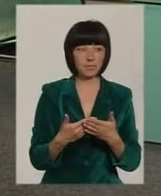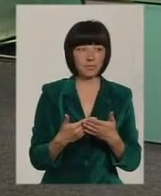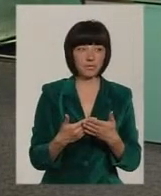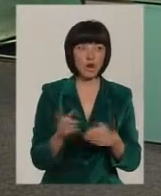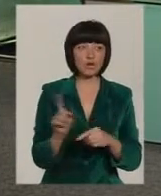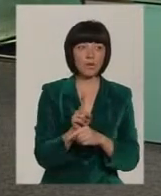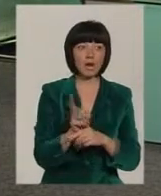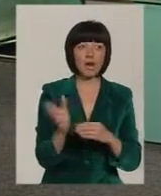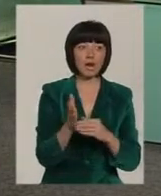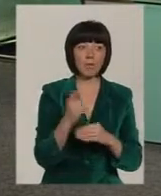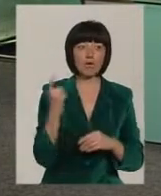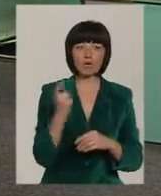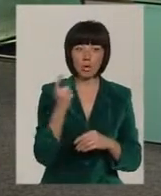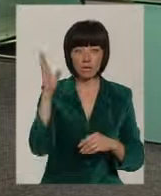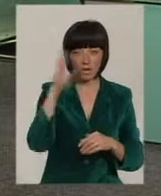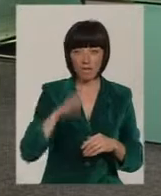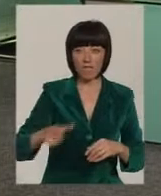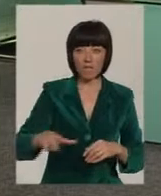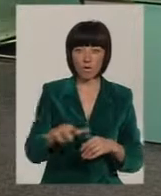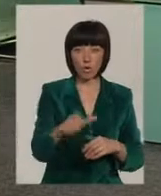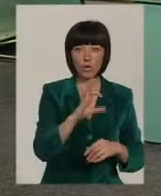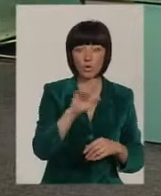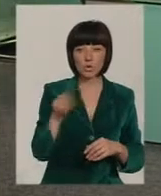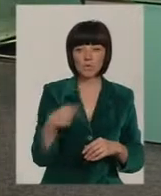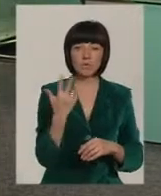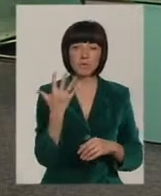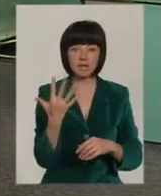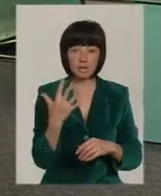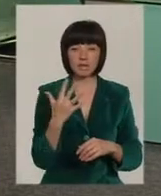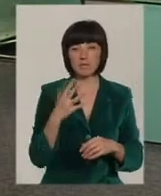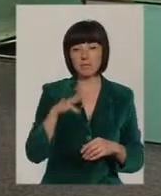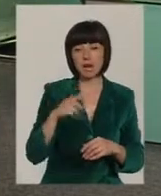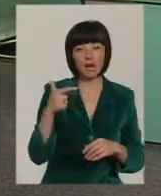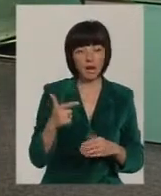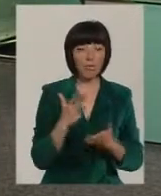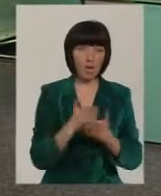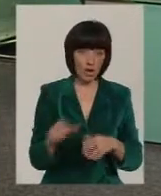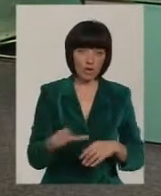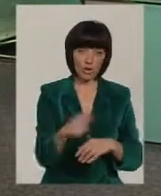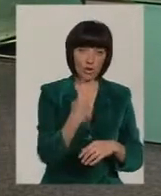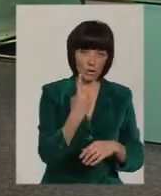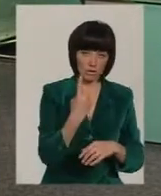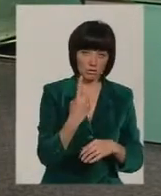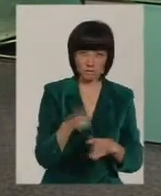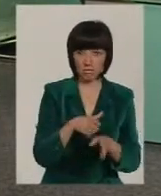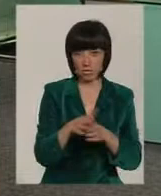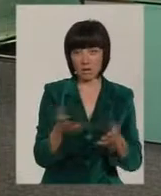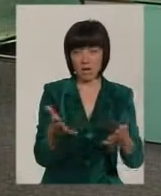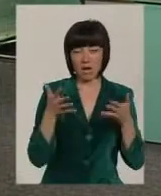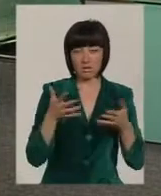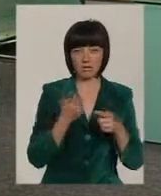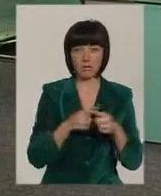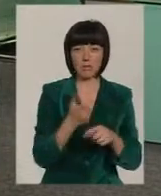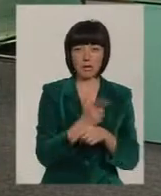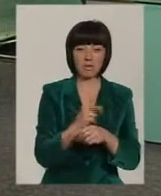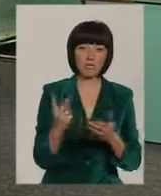для рибогосподарських водойм 0,5 мг на дециметр кубічний. Так? Є в річці одна ціла. Так? Тобто це перевищення